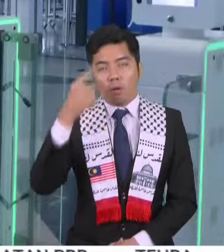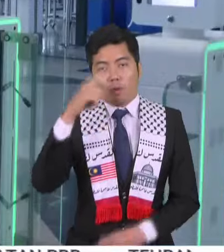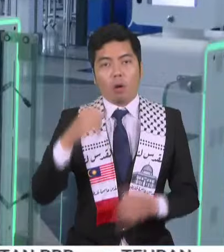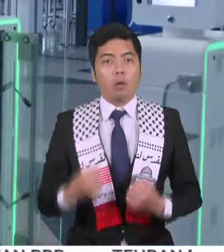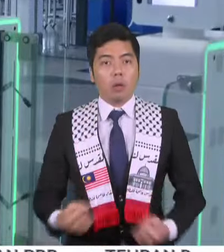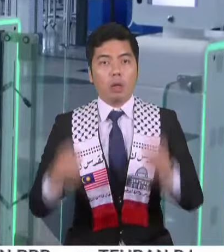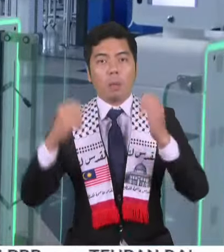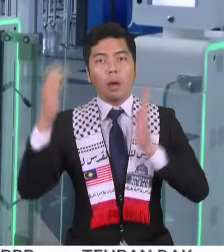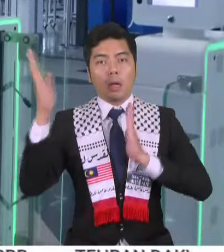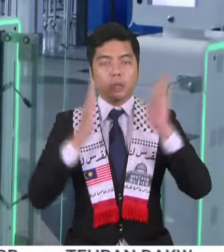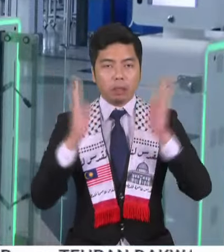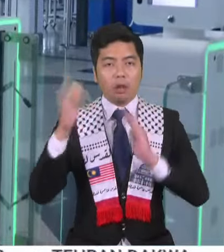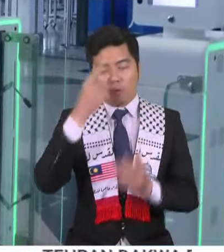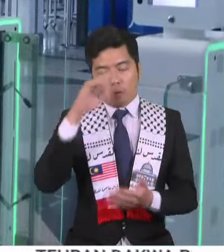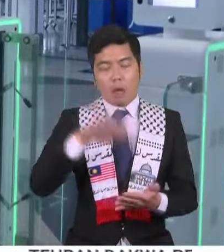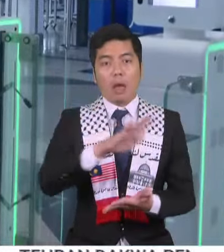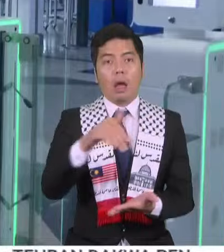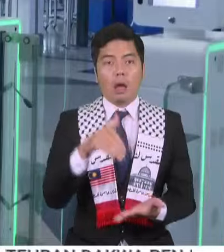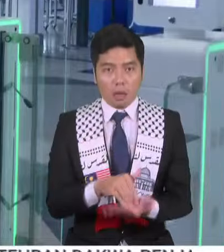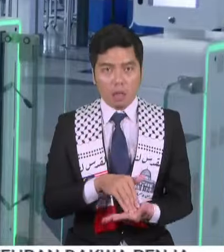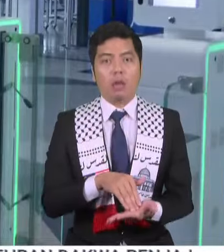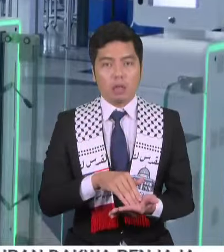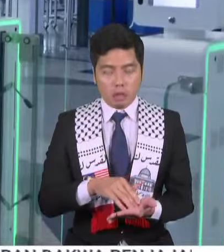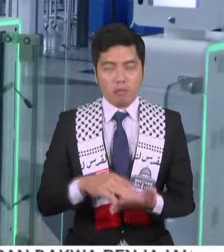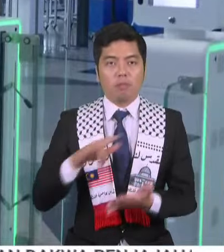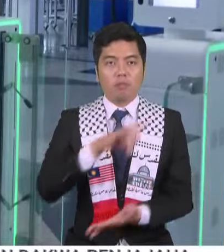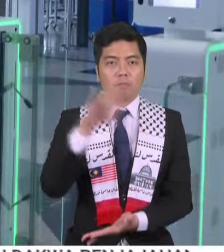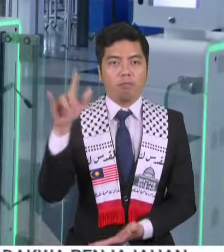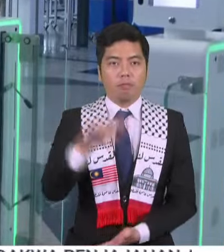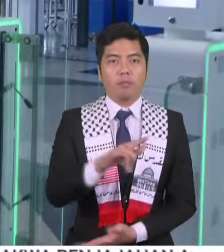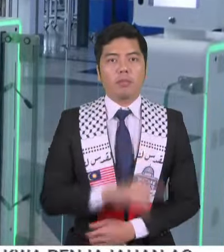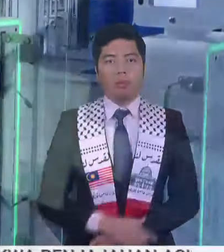turut mengukuhkan Malaysia sebagai hub logistik serantau.